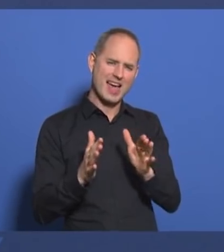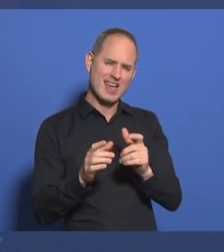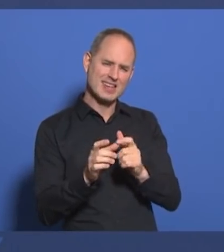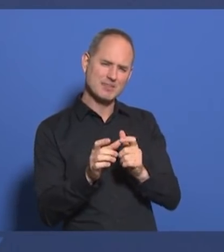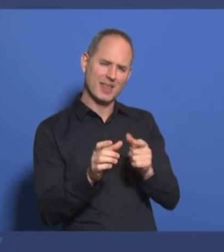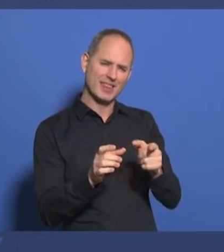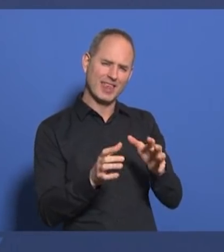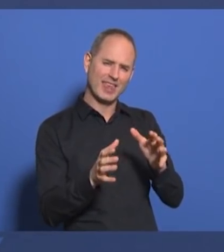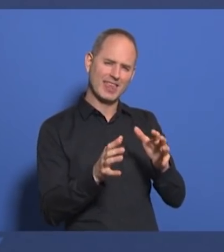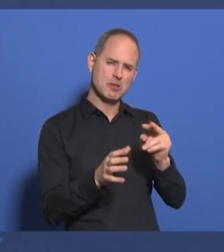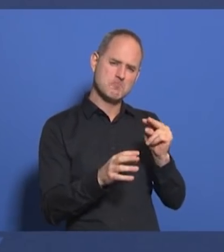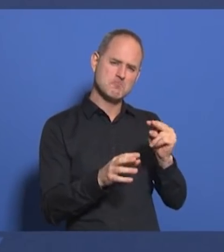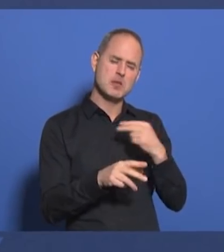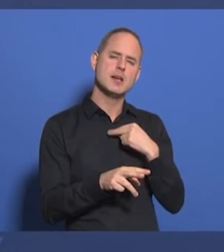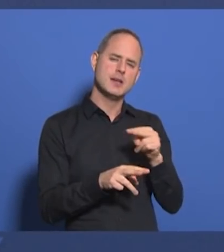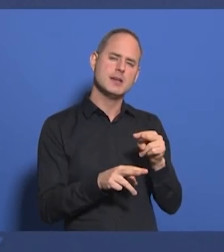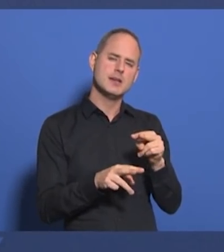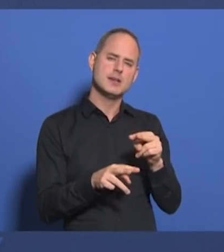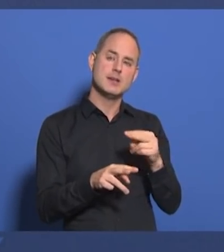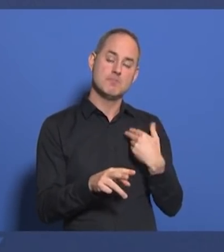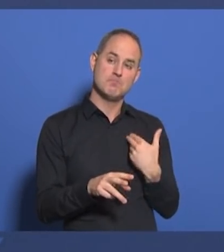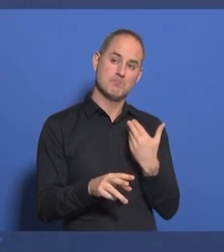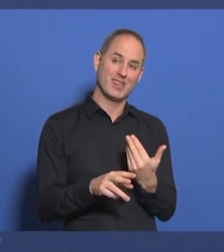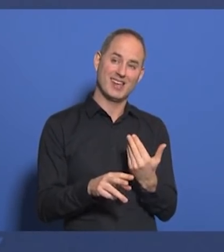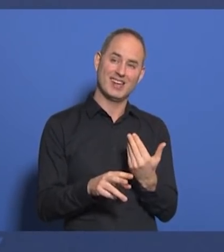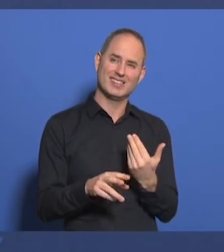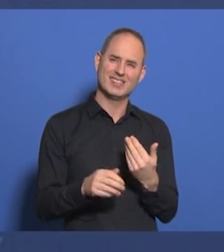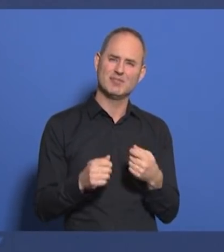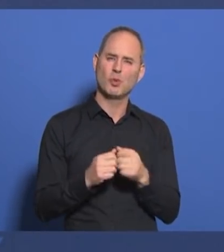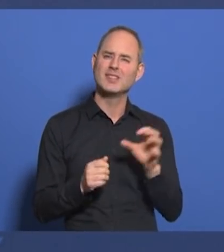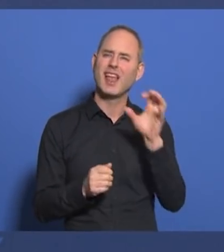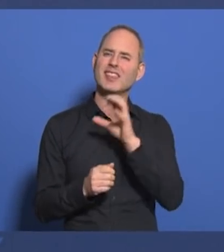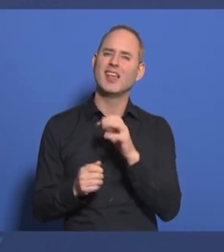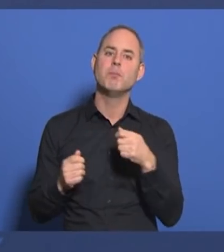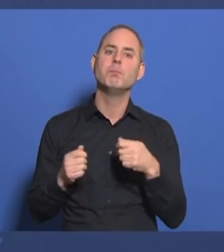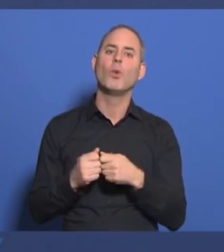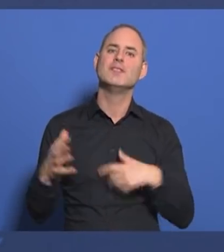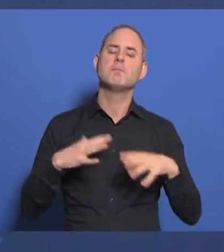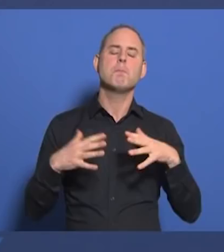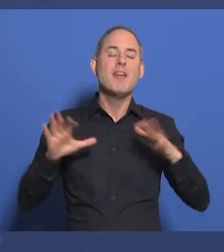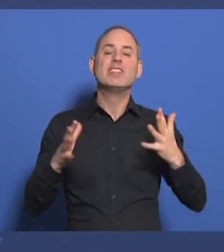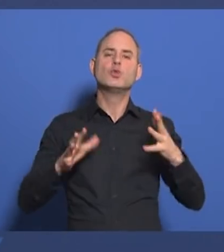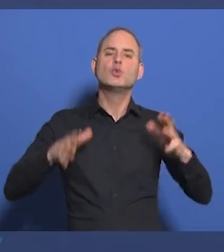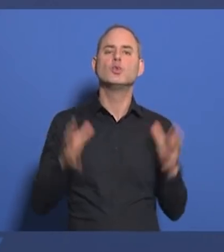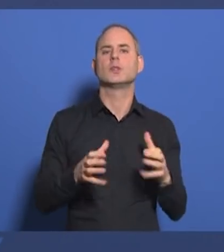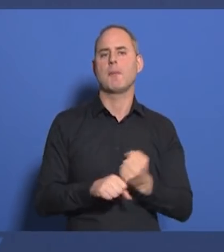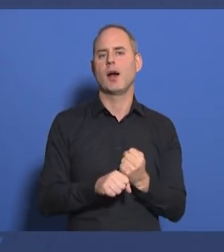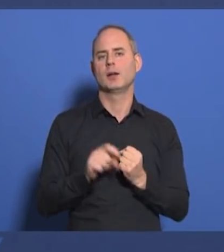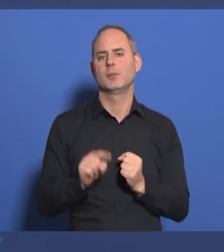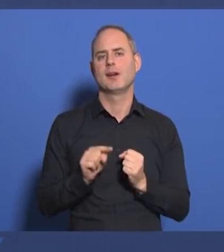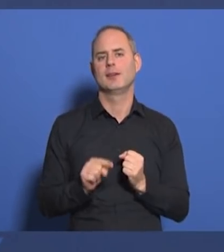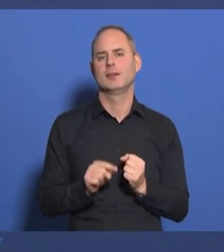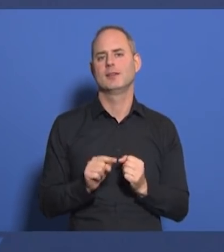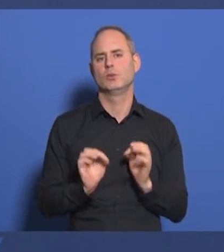eng zusammengearbeitet haben, auch wenn es hier und da mal schwierig wurde. Und das ist auch beim Basisschutz wichtig. Wir